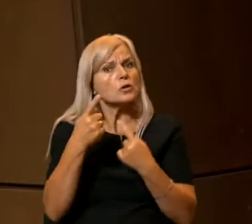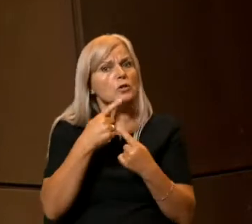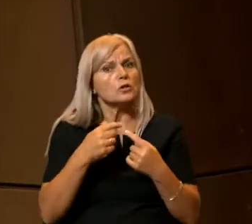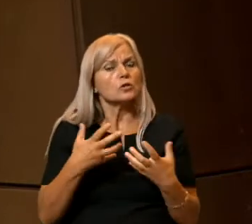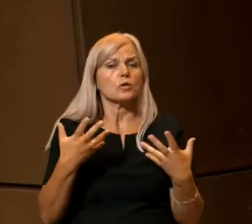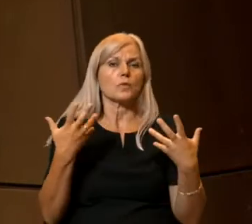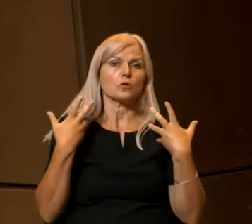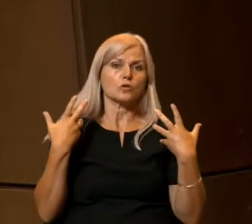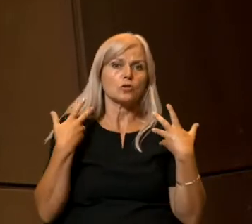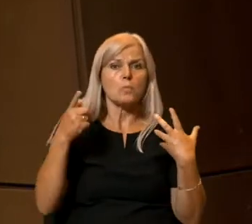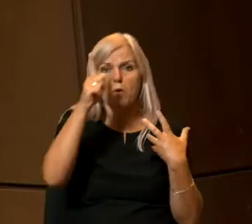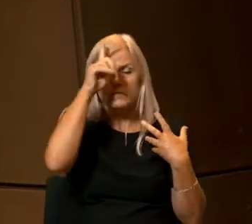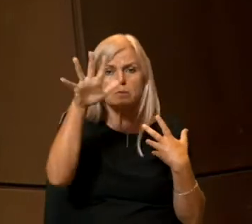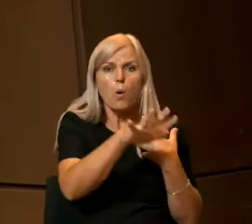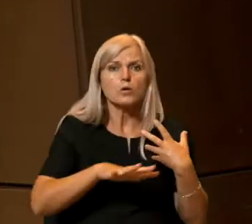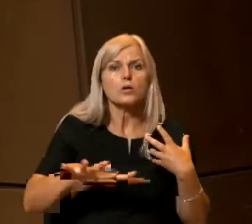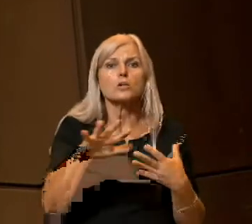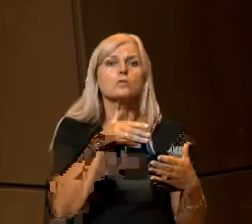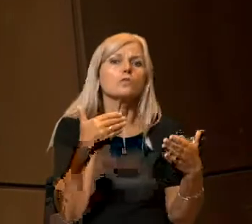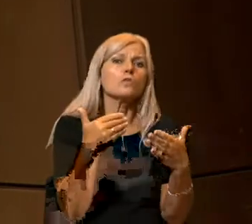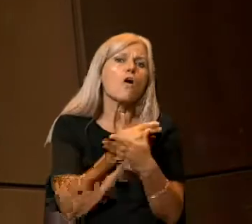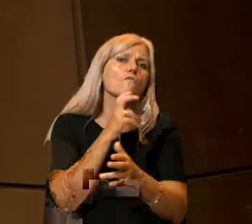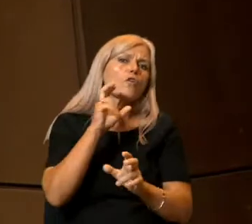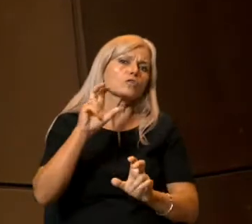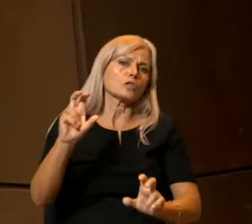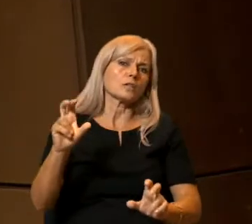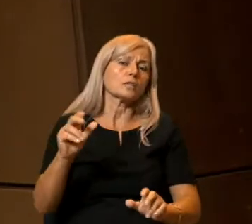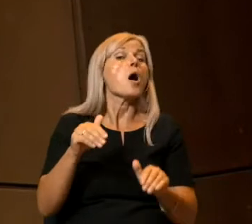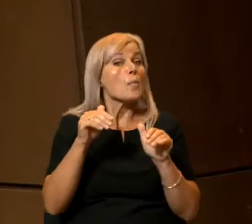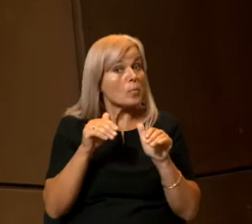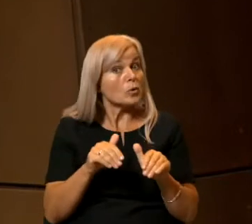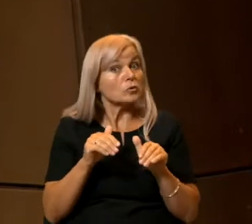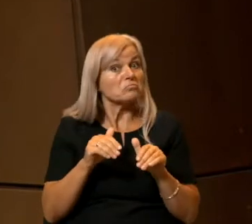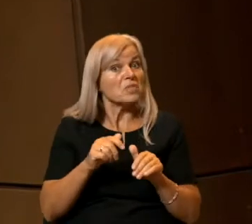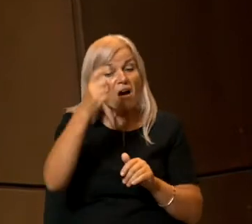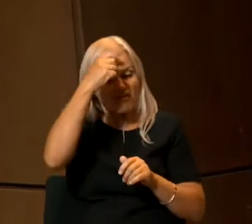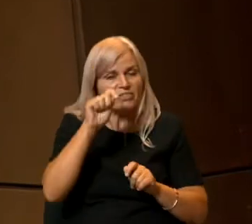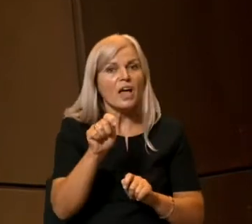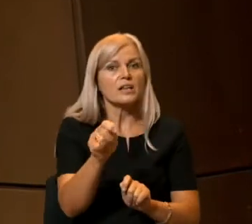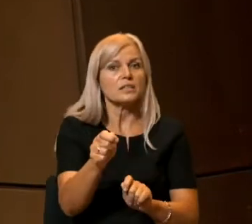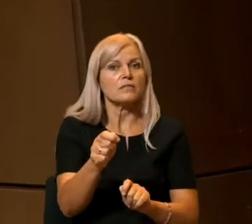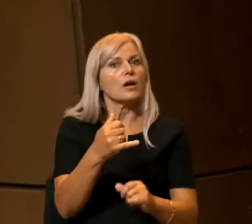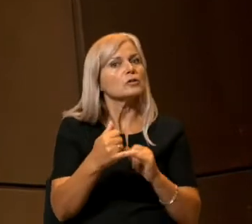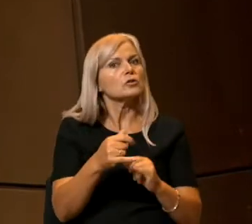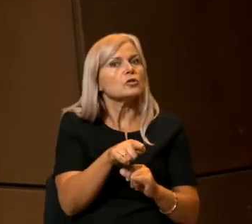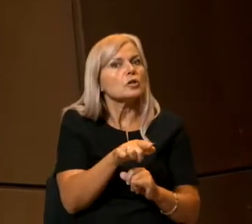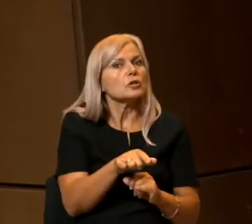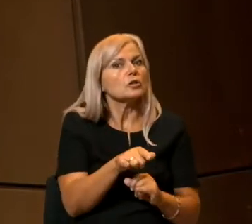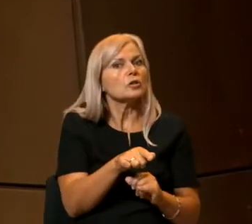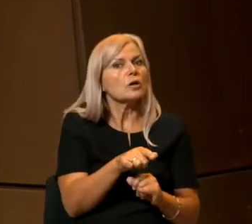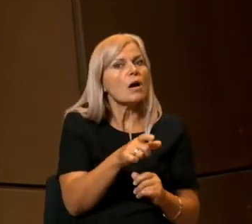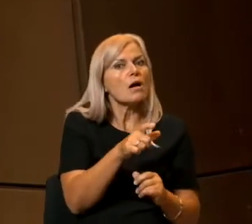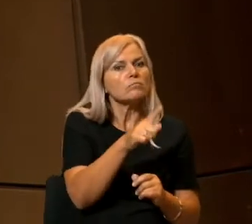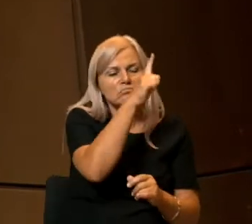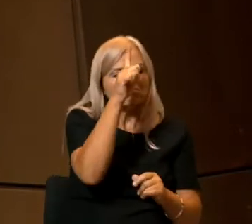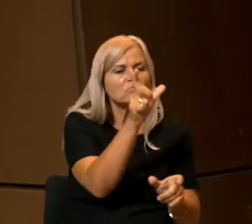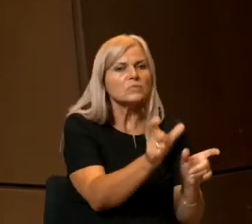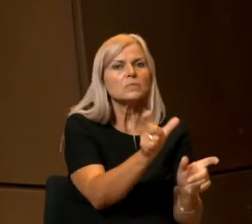nowoczesnym, które może się tak nazywać, jeżeli ich sposób czy tryb